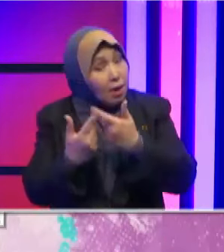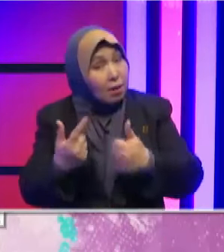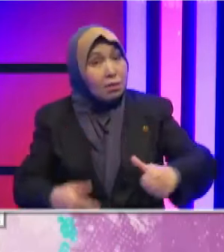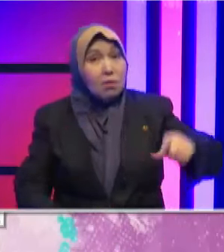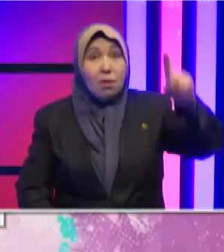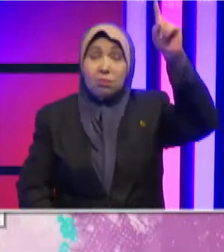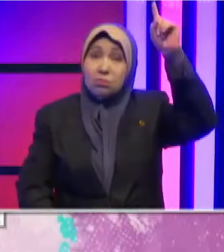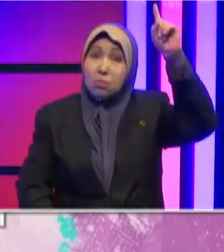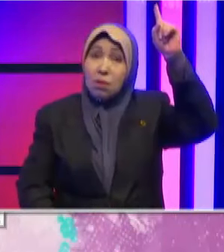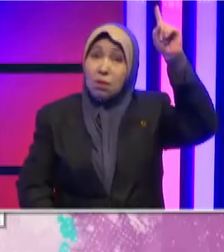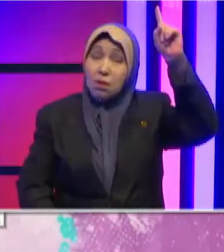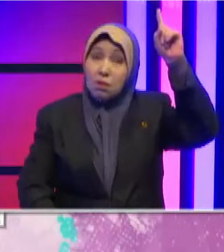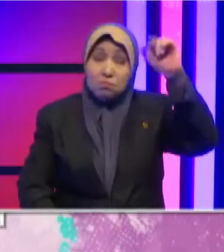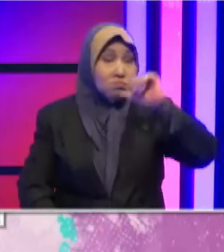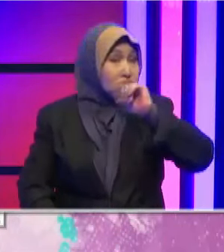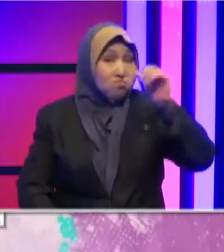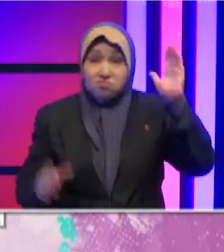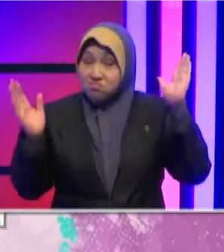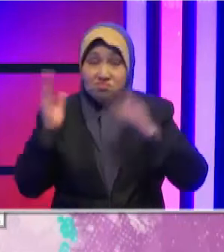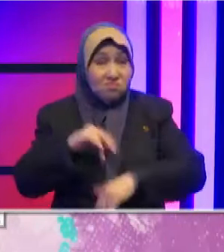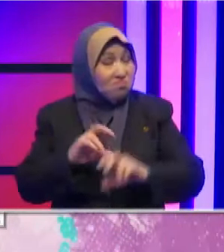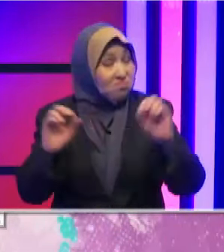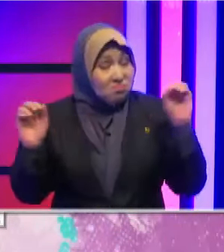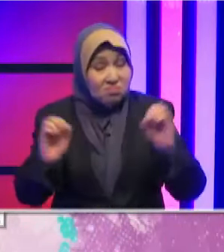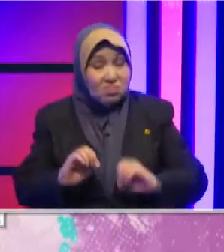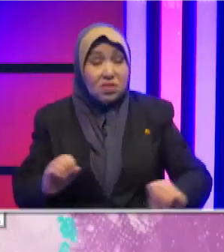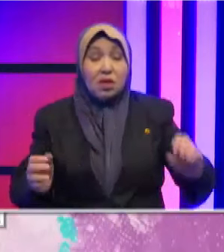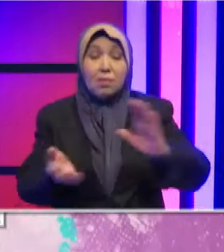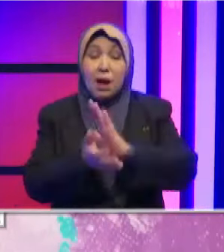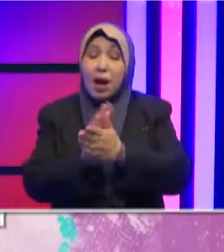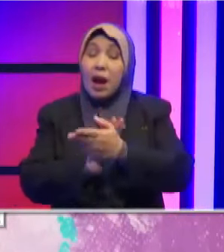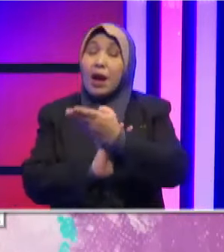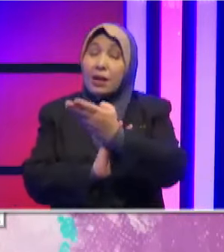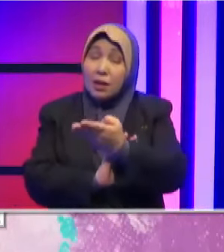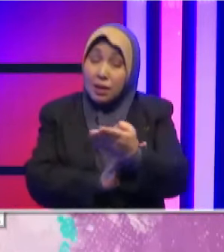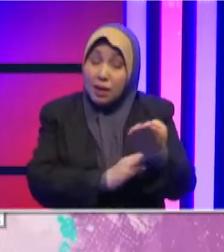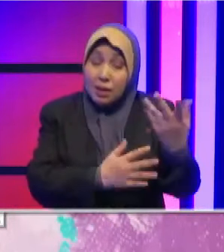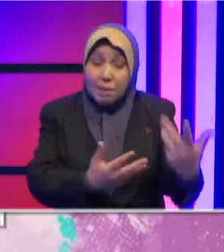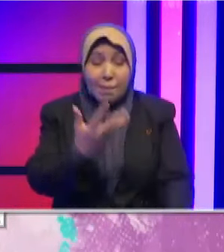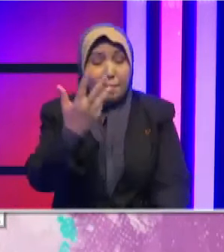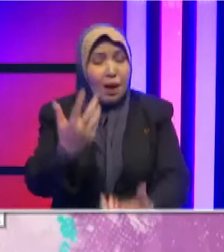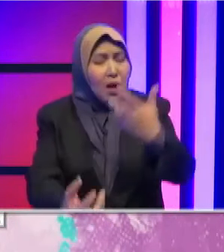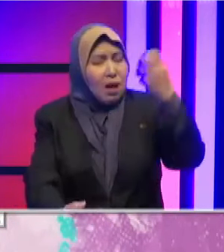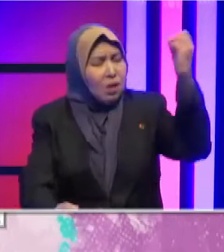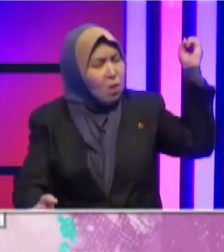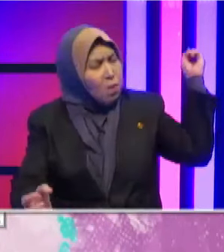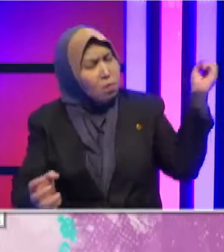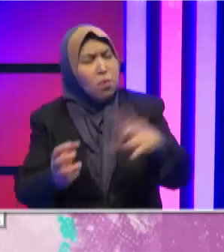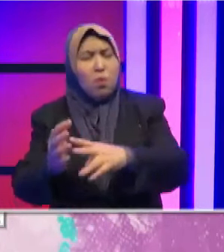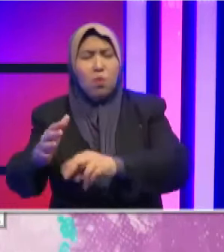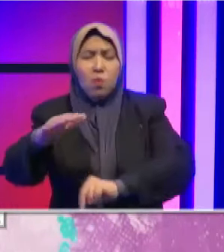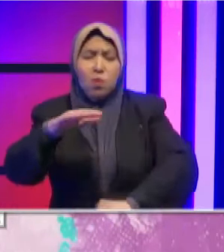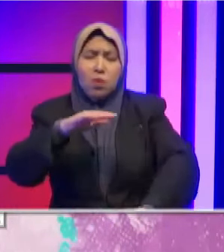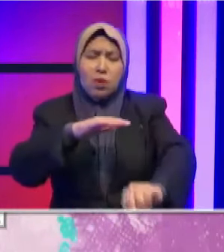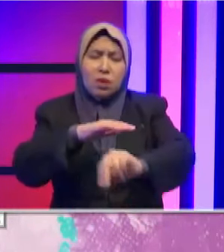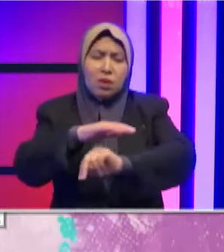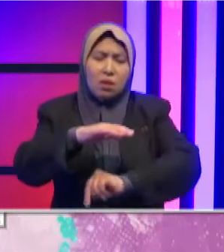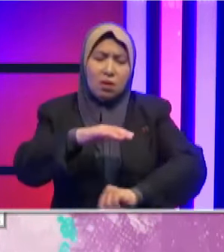Dunia Akhirat asal hujan nama